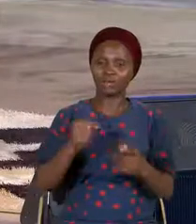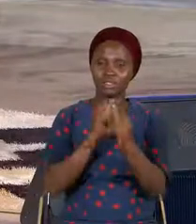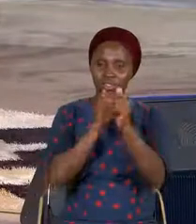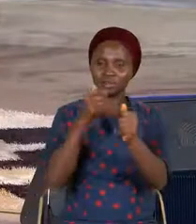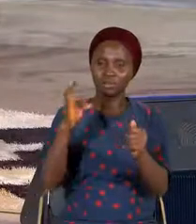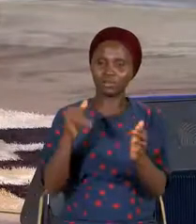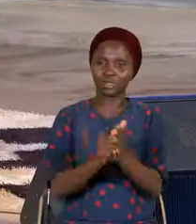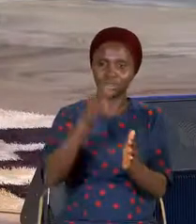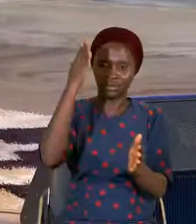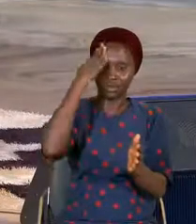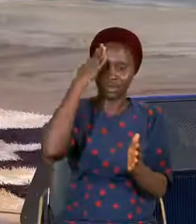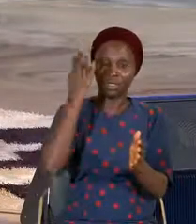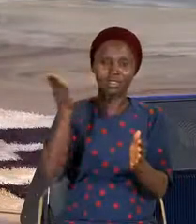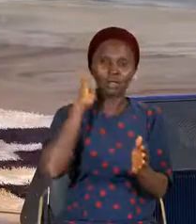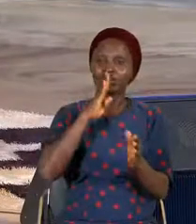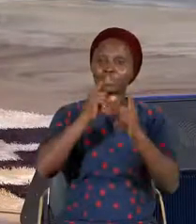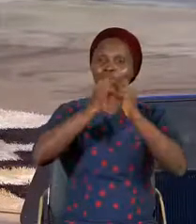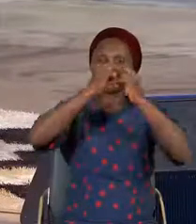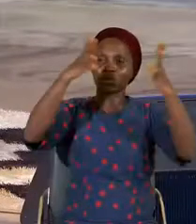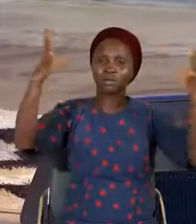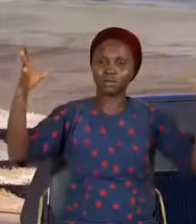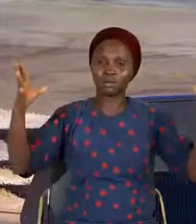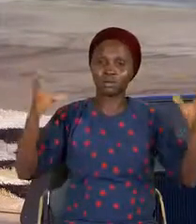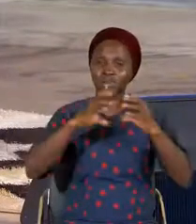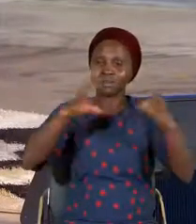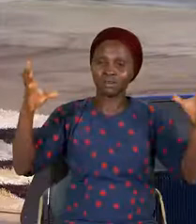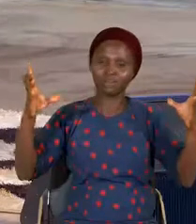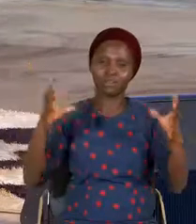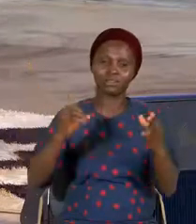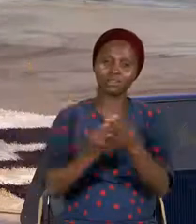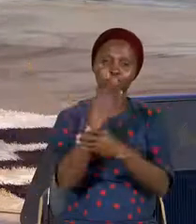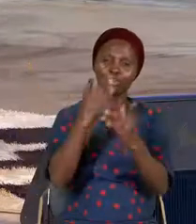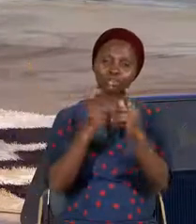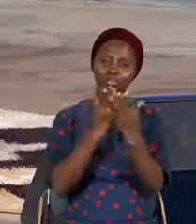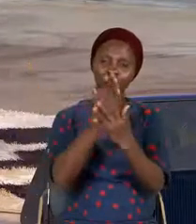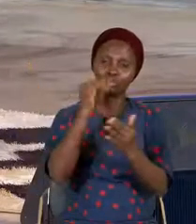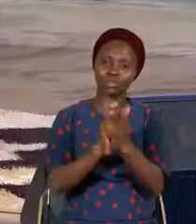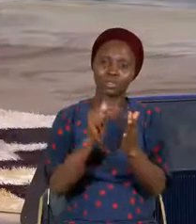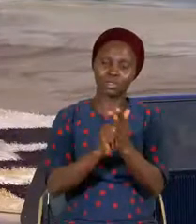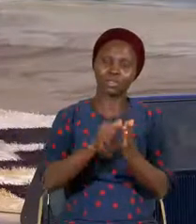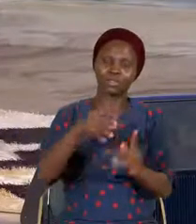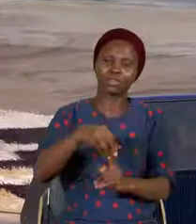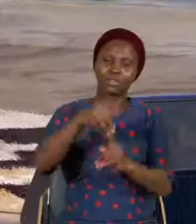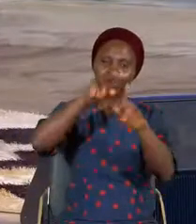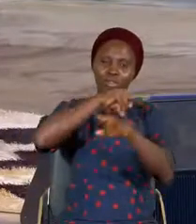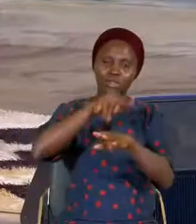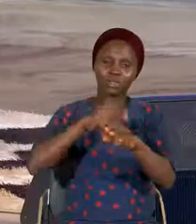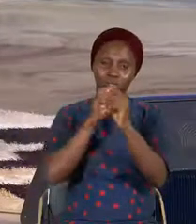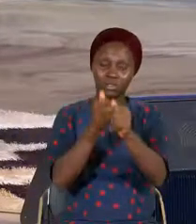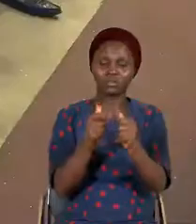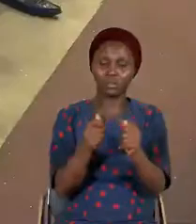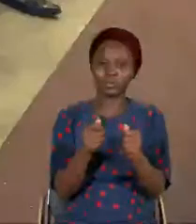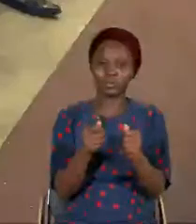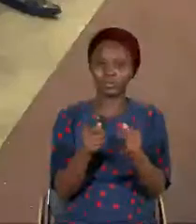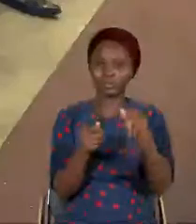le don de cette connaissance. Il y aura la croissance singulière, extraordinaire, par ce don surnaturel. Nous